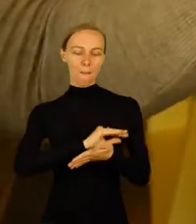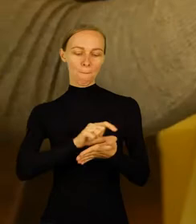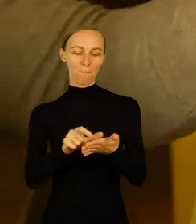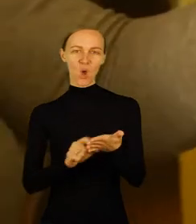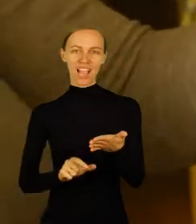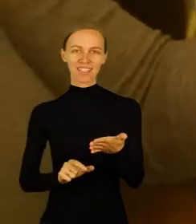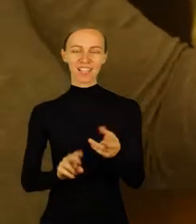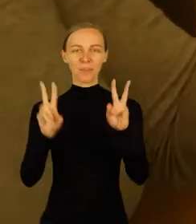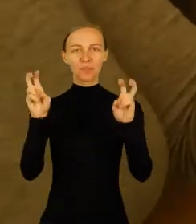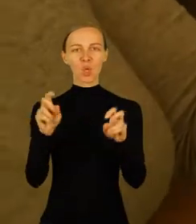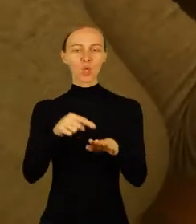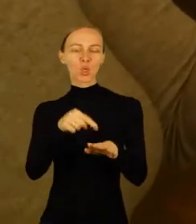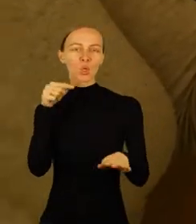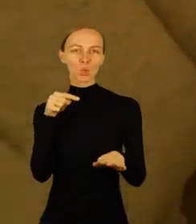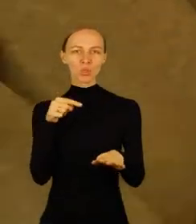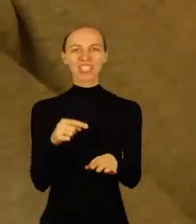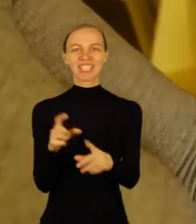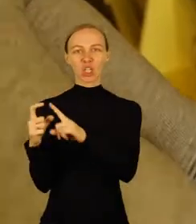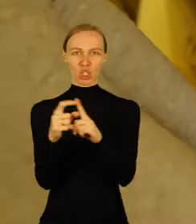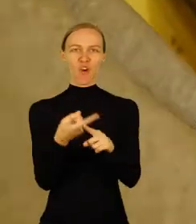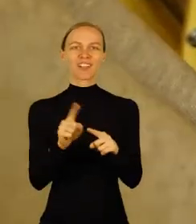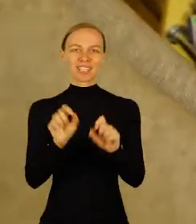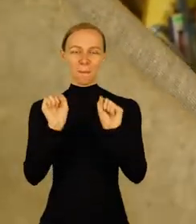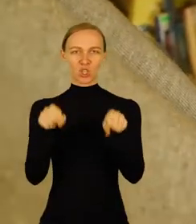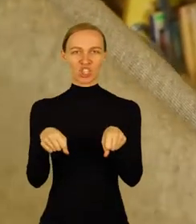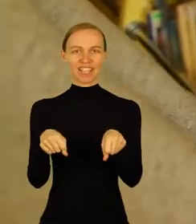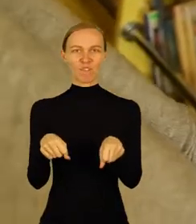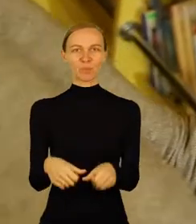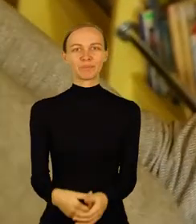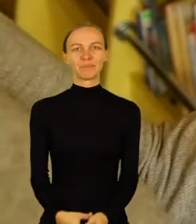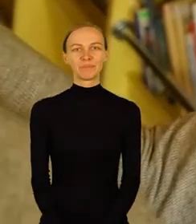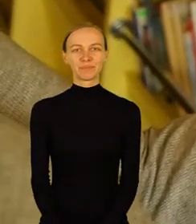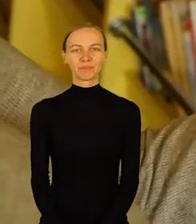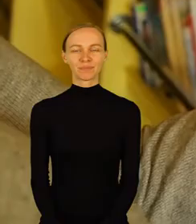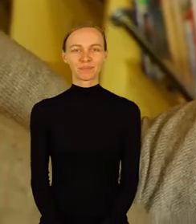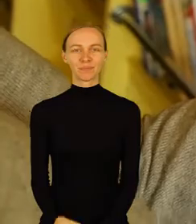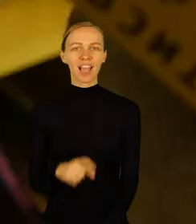інклюзивне видання поезії «Торкнутися слова – це можливо».